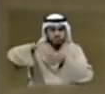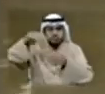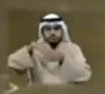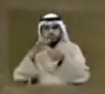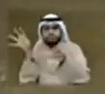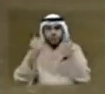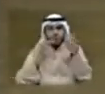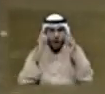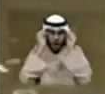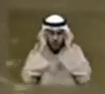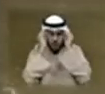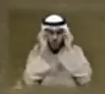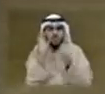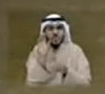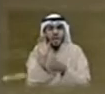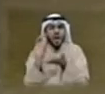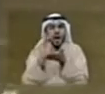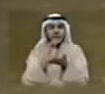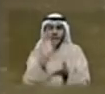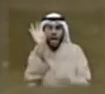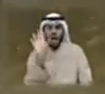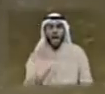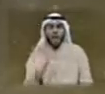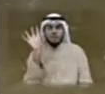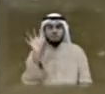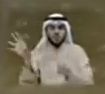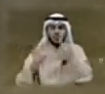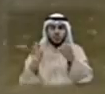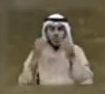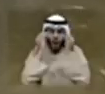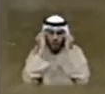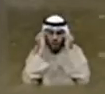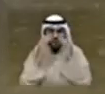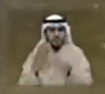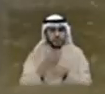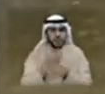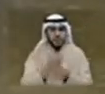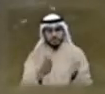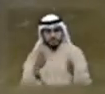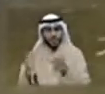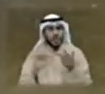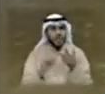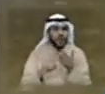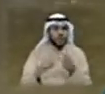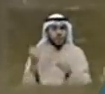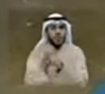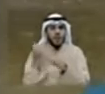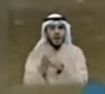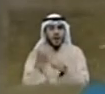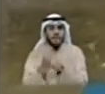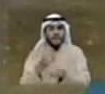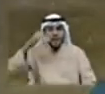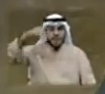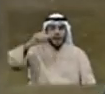أساس أن نحن نقوم نفهم المشكلة ونشوف لها الحل. قمنا ببناء مجسم مصغر داخل